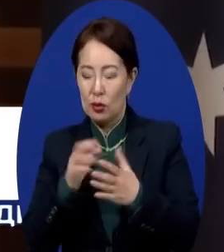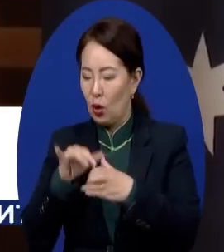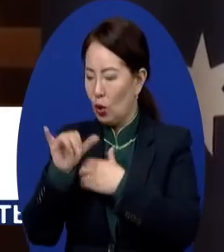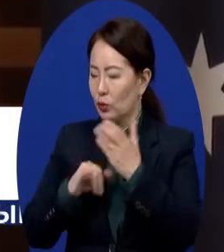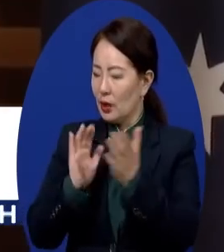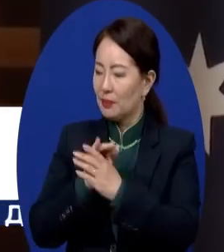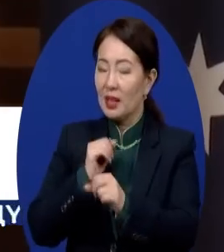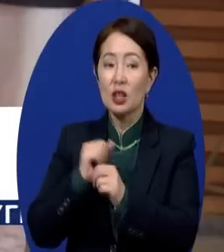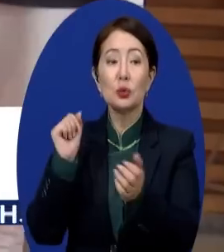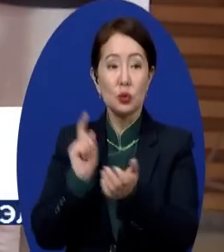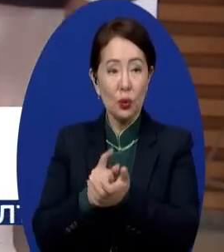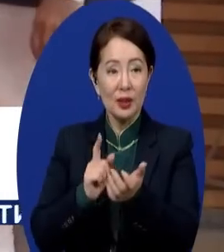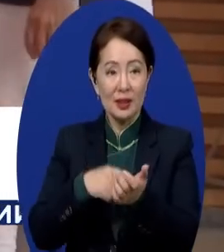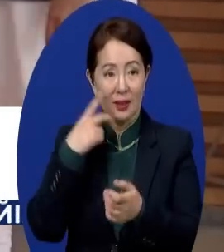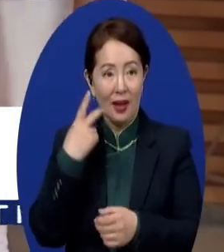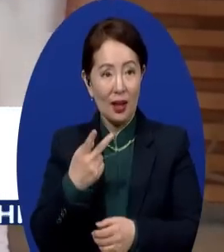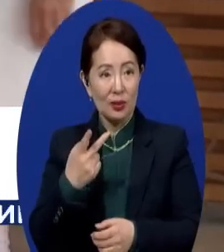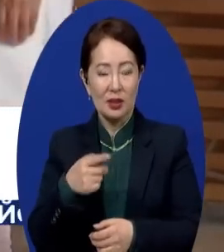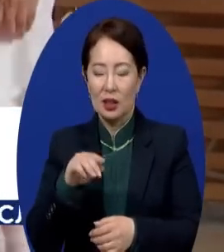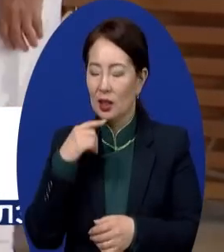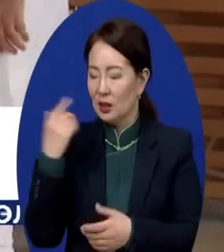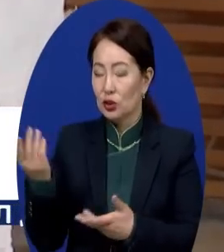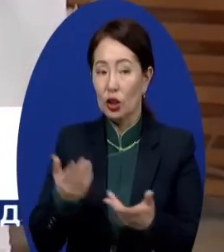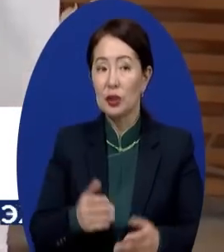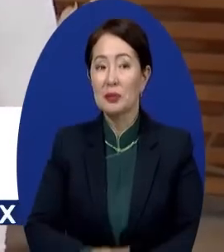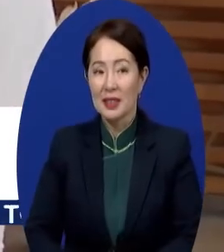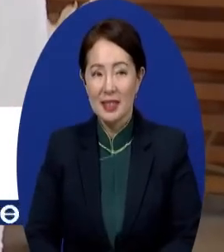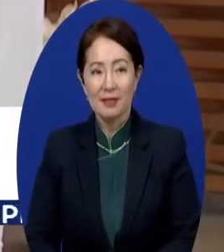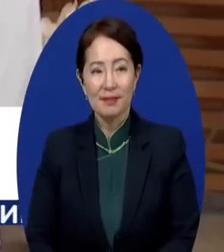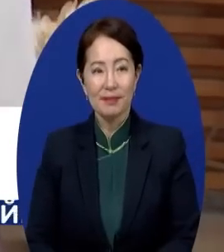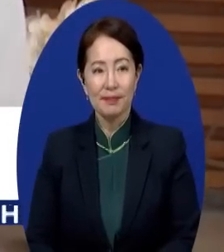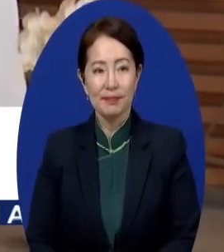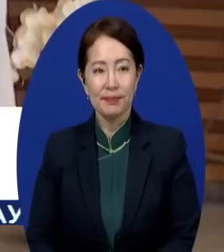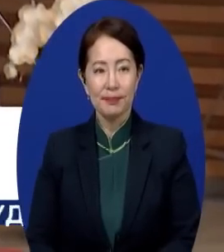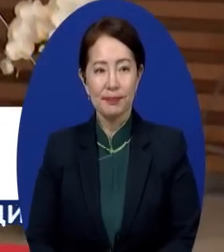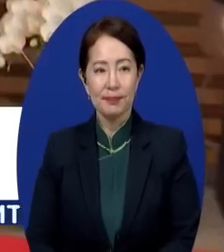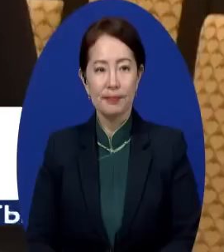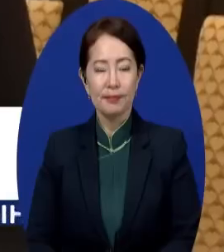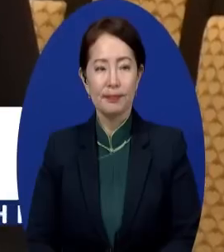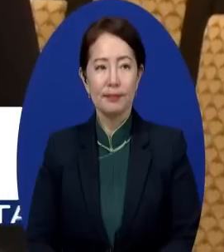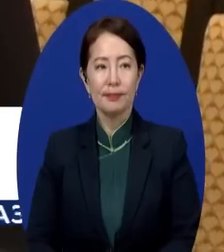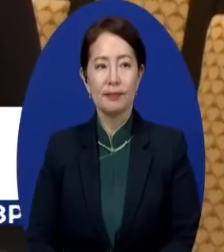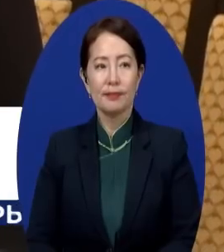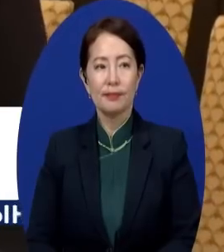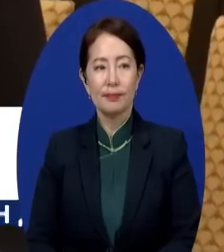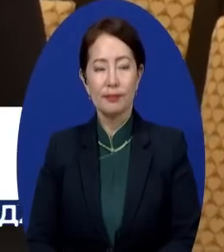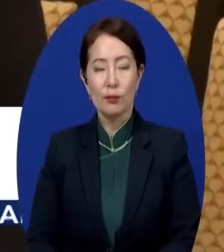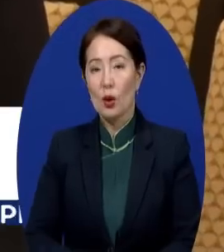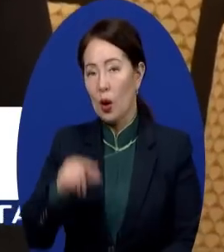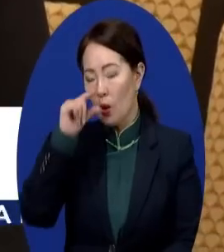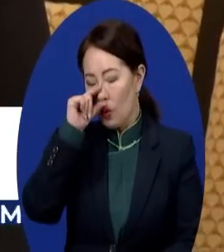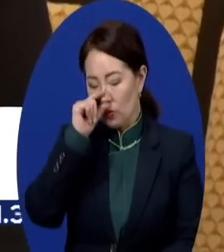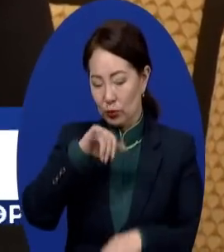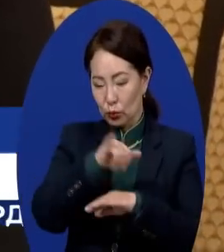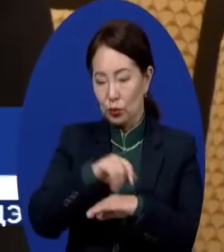ажиллагаа илүү чухлыг тод харуулж байна гэдгийг цохон тэмдэглэжээ. Россия нь Орос,